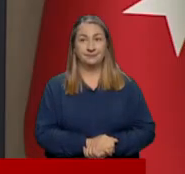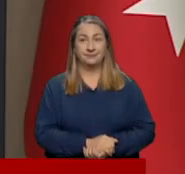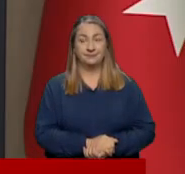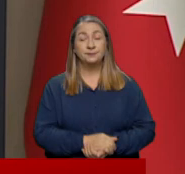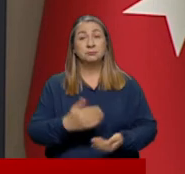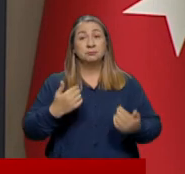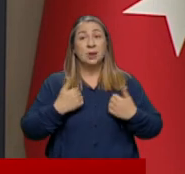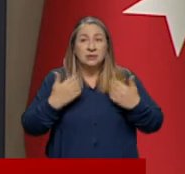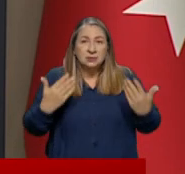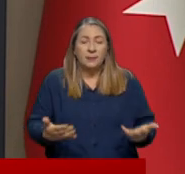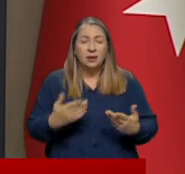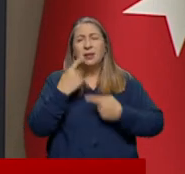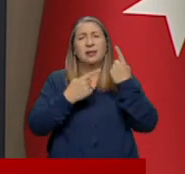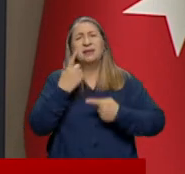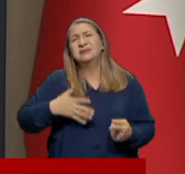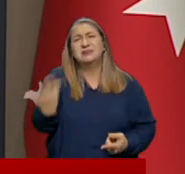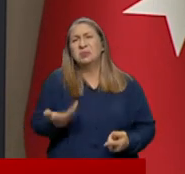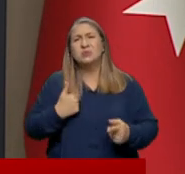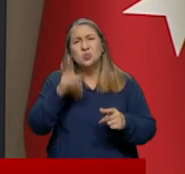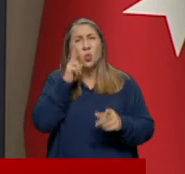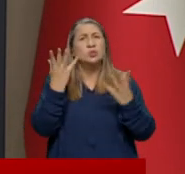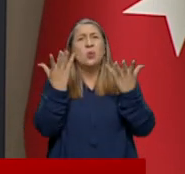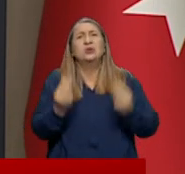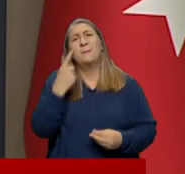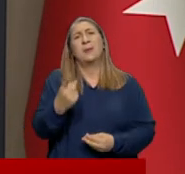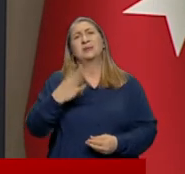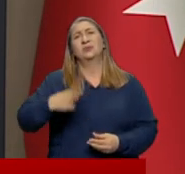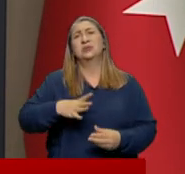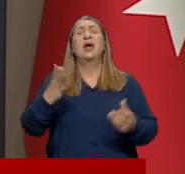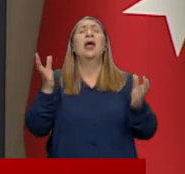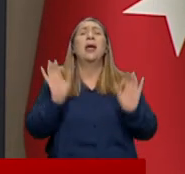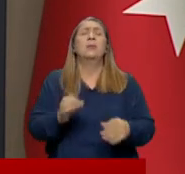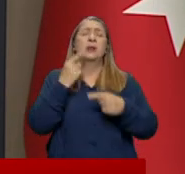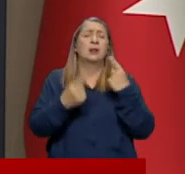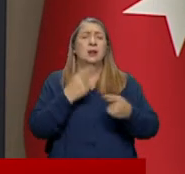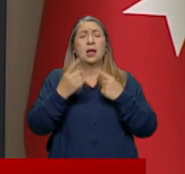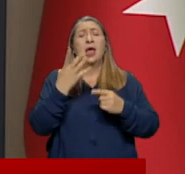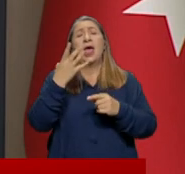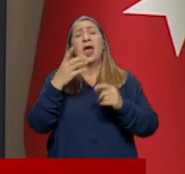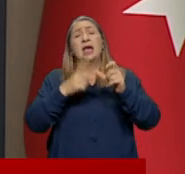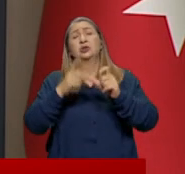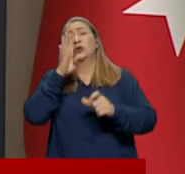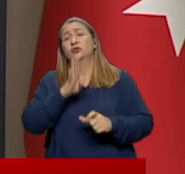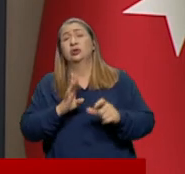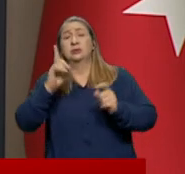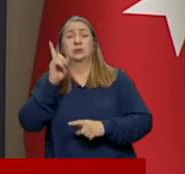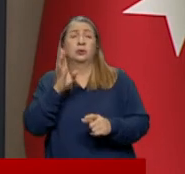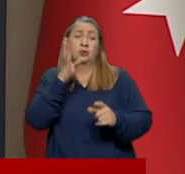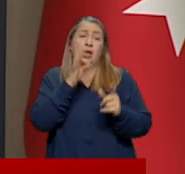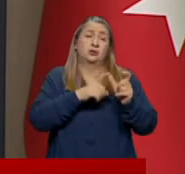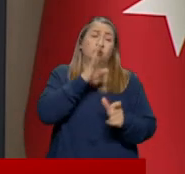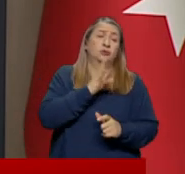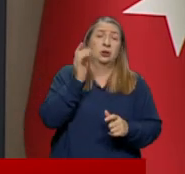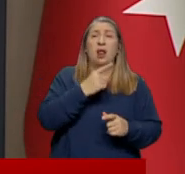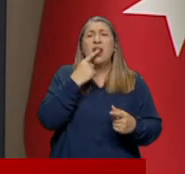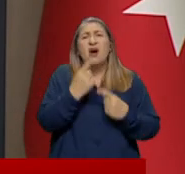pis tabi kurulaf istemiyoruz biz netice istiyoruz İşiniz gücünüz E400 aşağı es400 yukarı hep